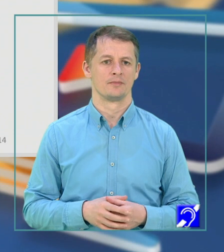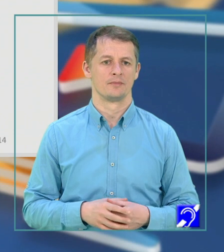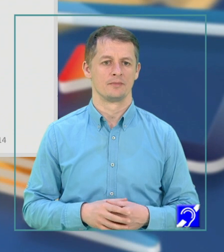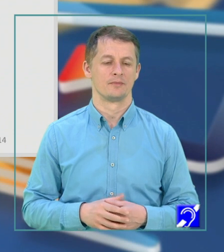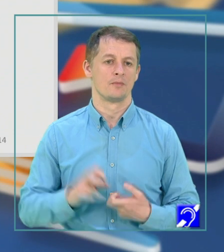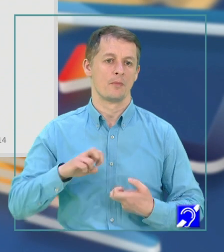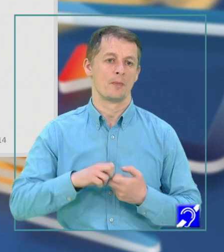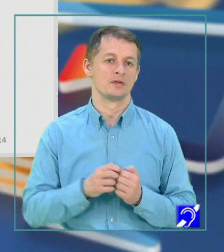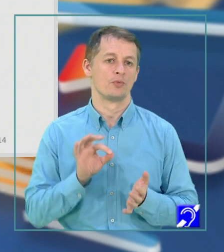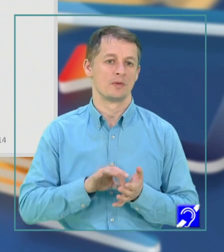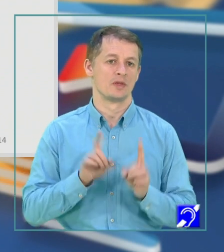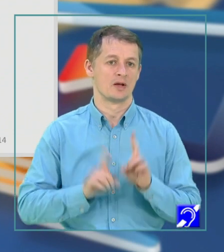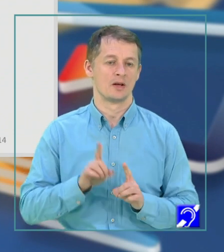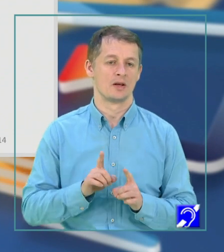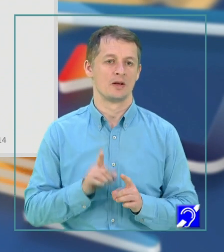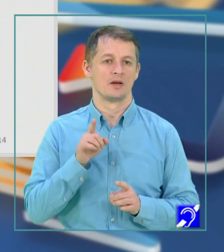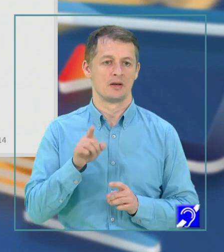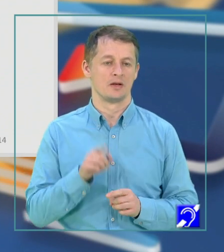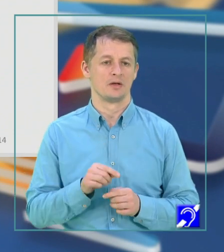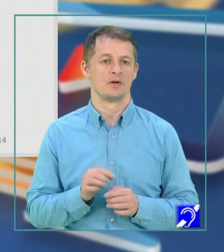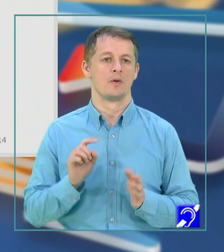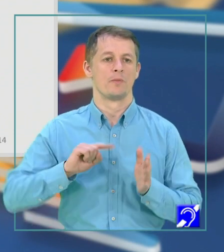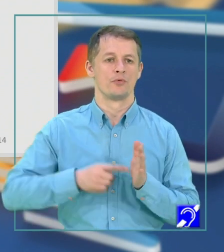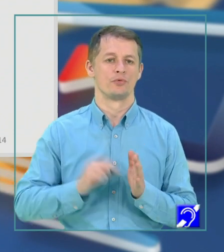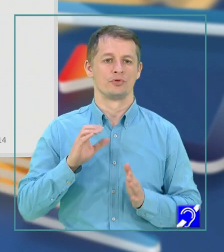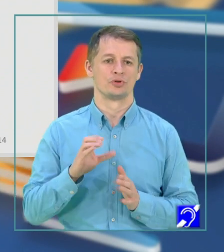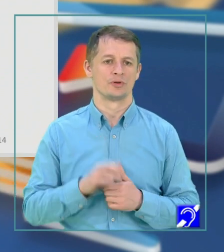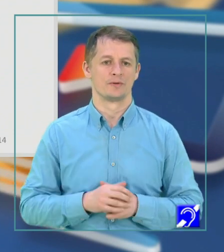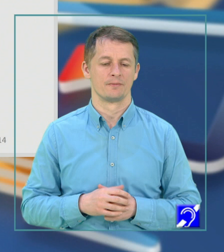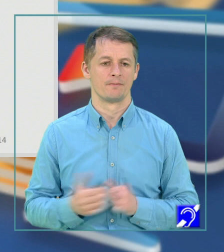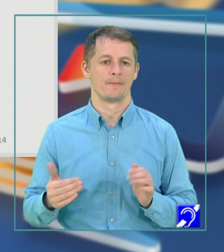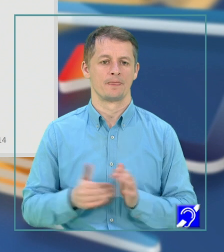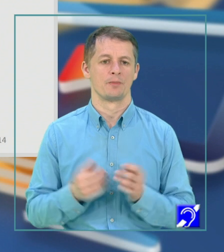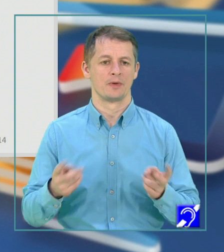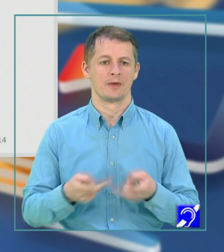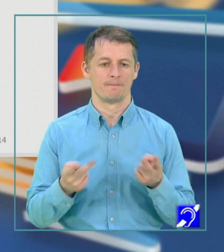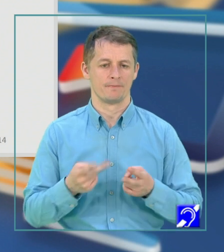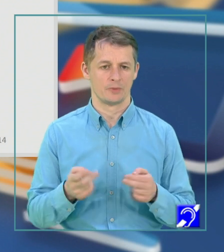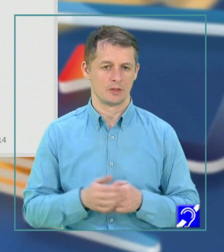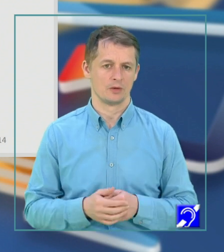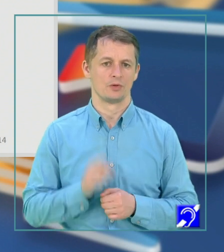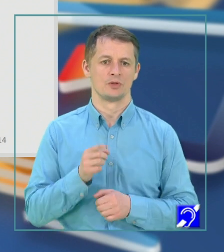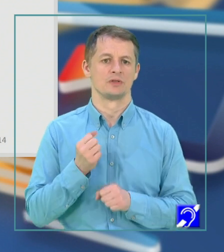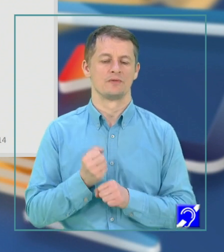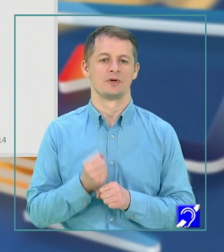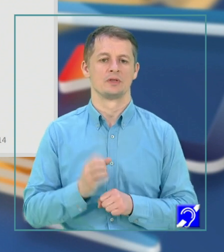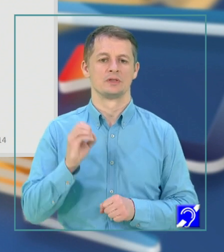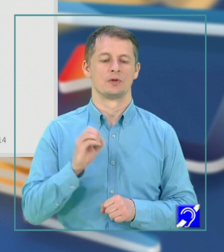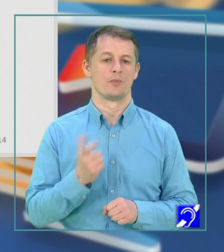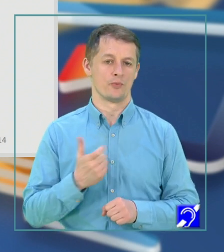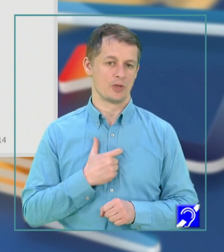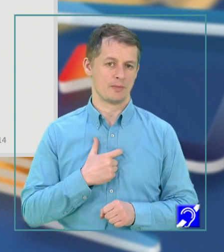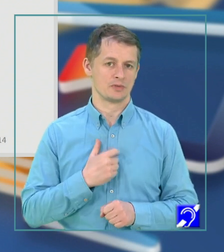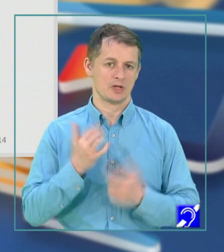C acest element x compus cu el însuși trebuie căutat așa încât compusul să facă 0. Oare puteam să